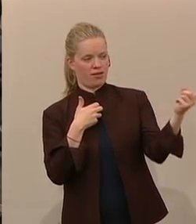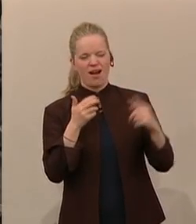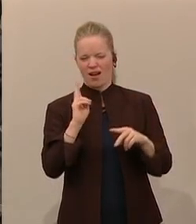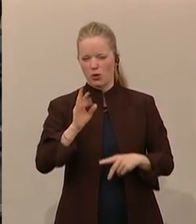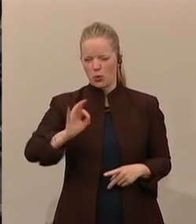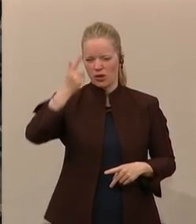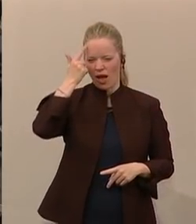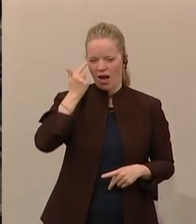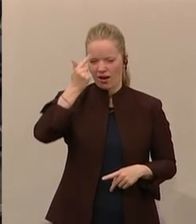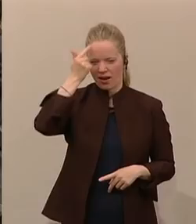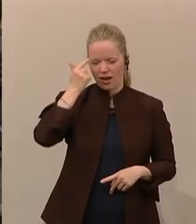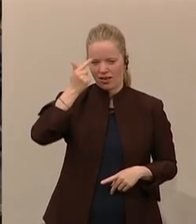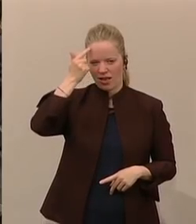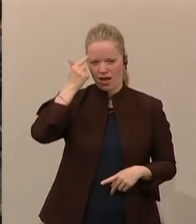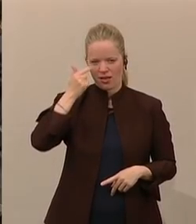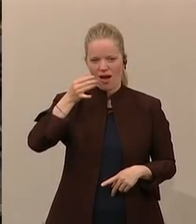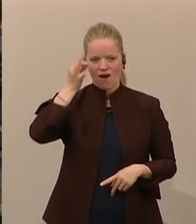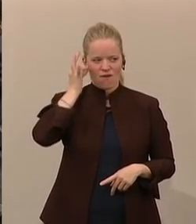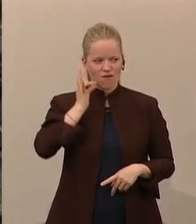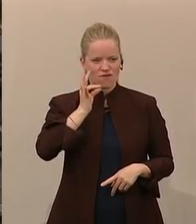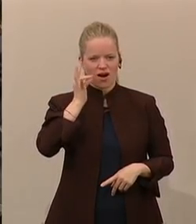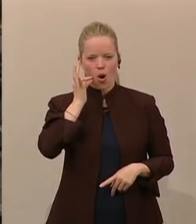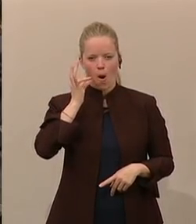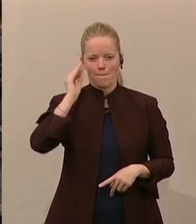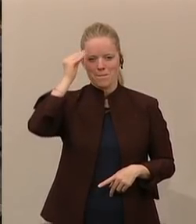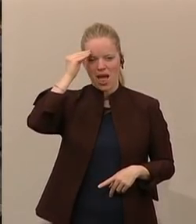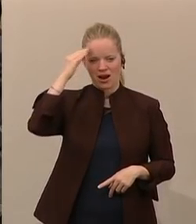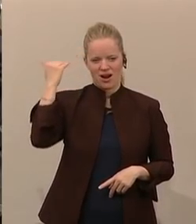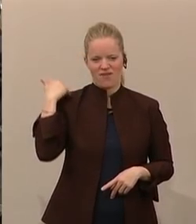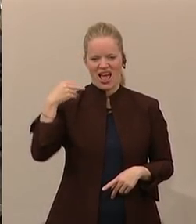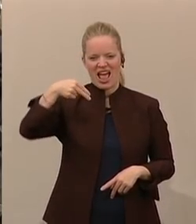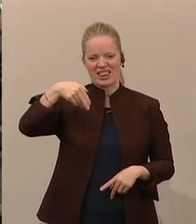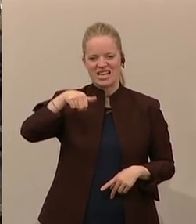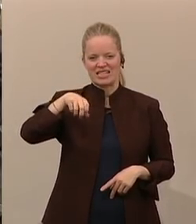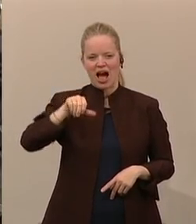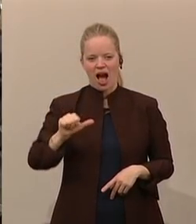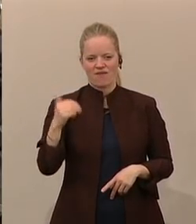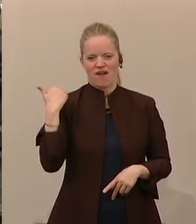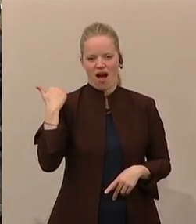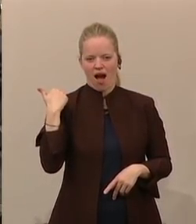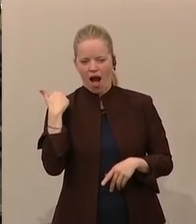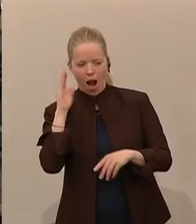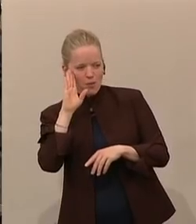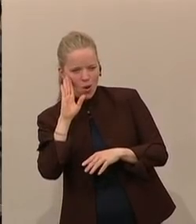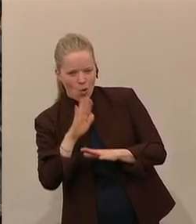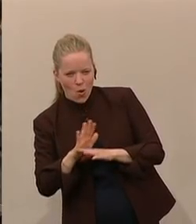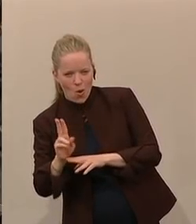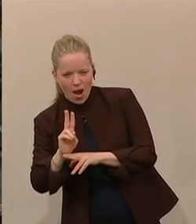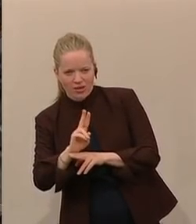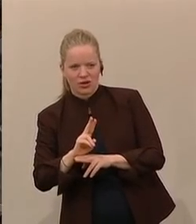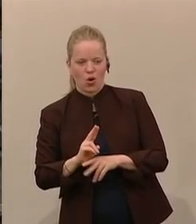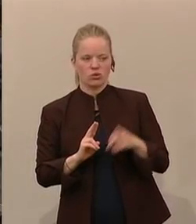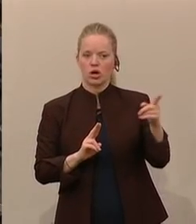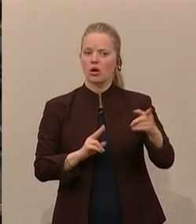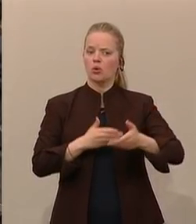als die Frau Merkel von der NSA abgehört wurde. Und da gab es keinen Aufschrei von ihrer Seite. Und diese Abhörmaßnahmen